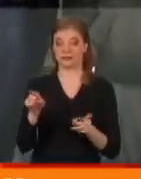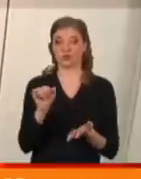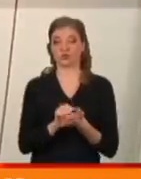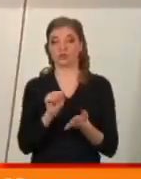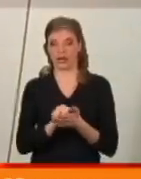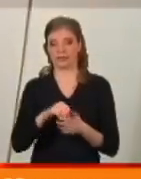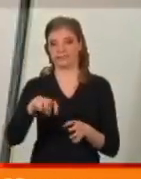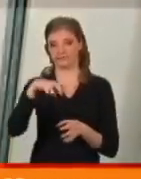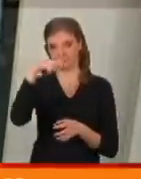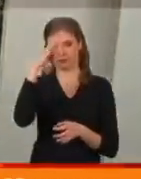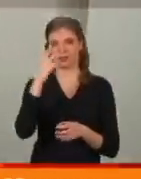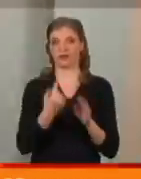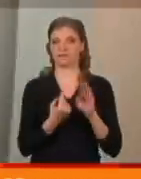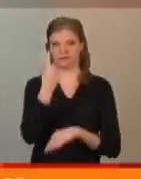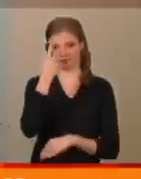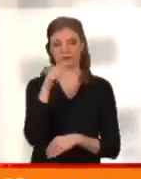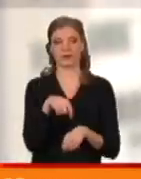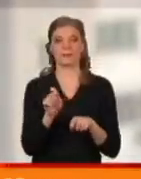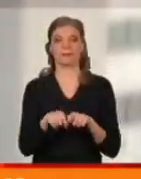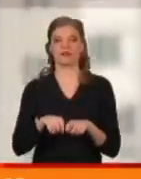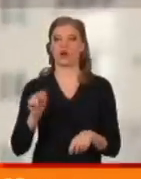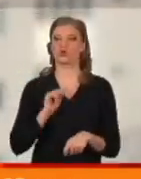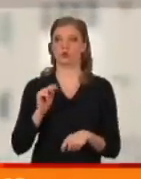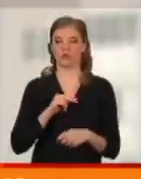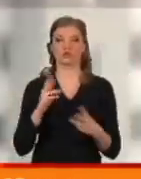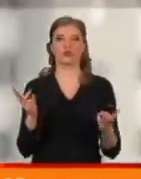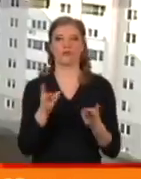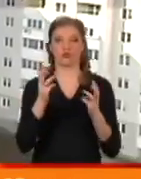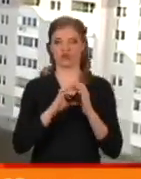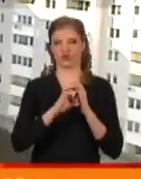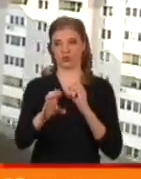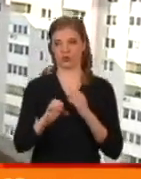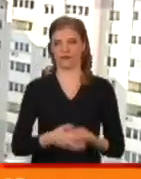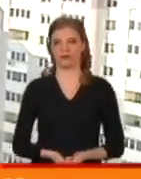журналісти підіймаються на горішній поверх, перевіряють роботу пожежного рукава.